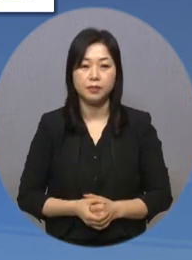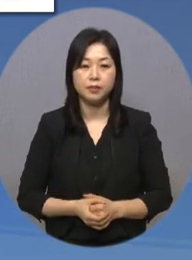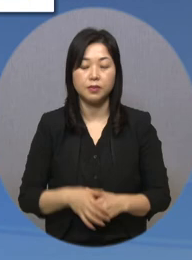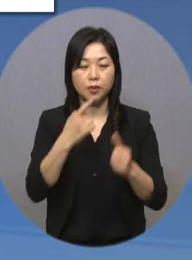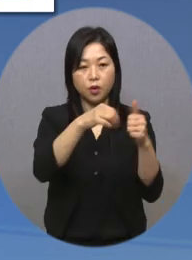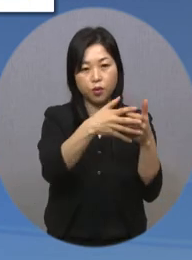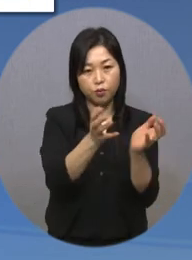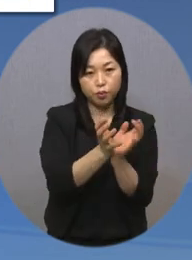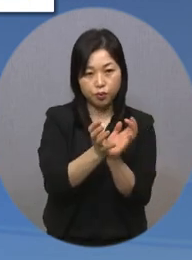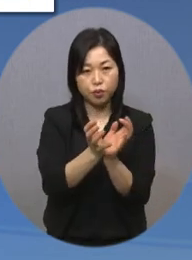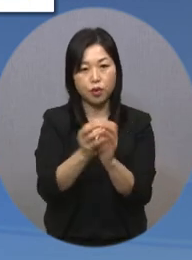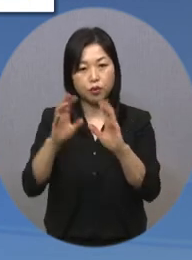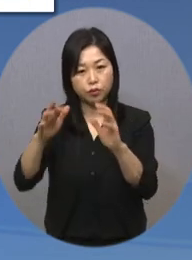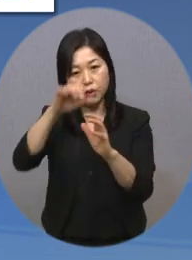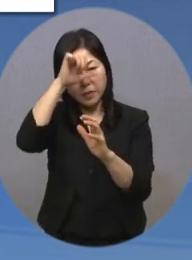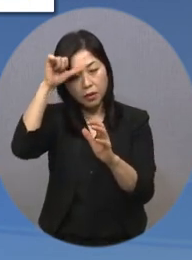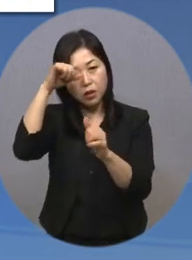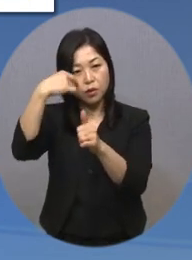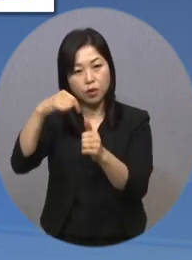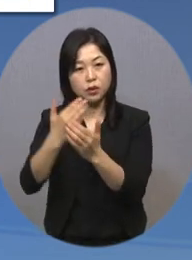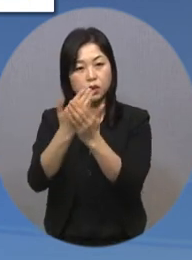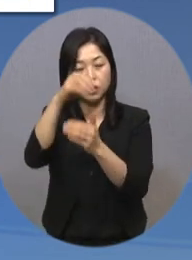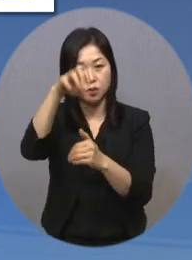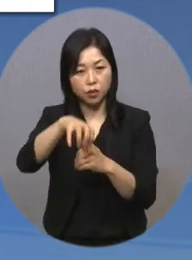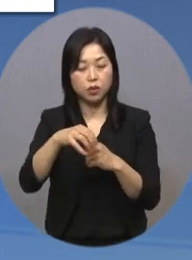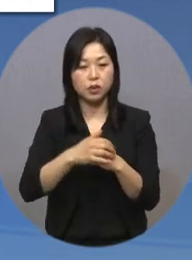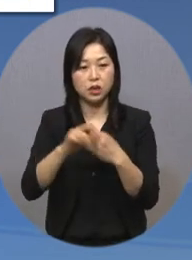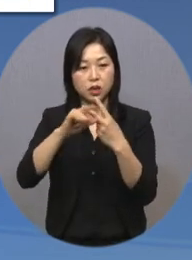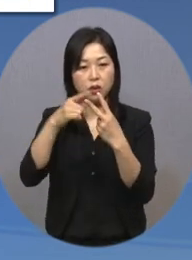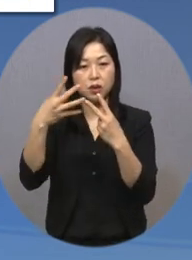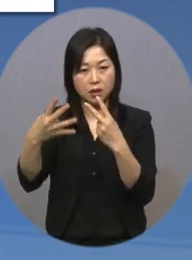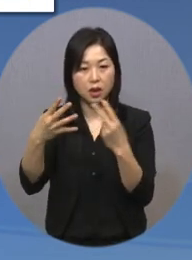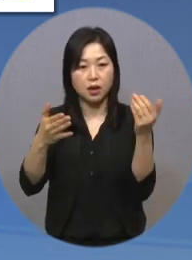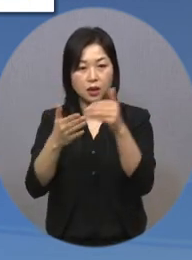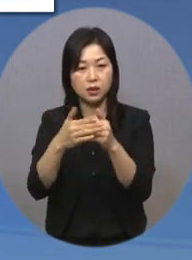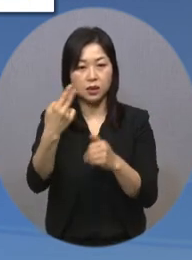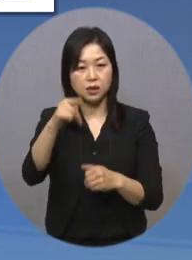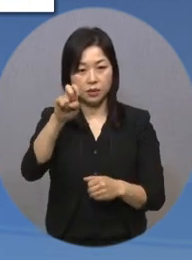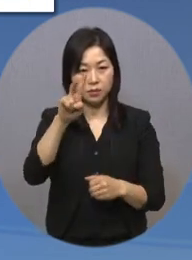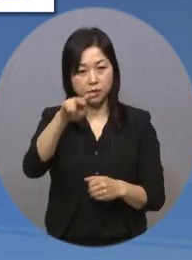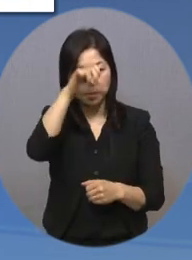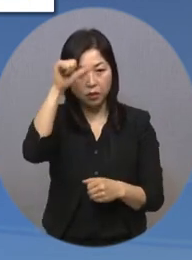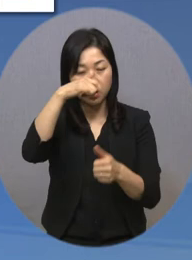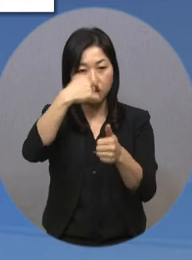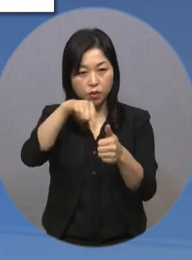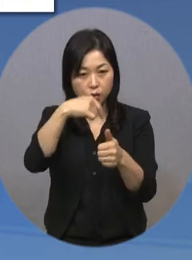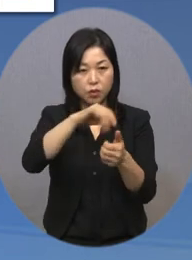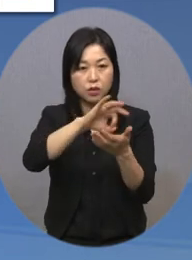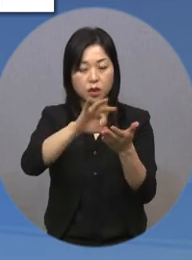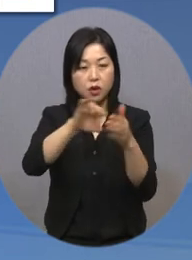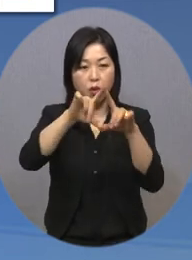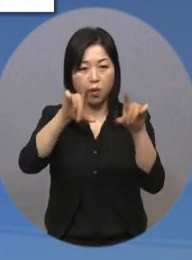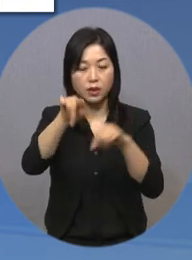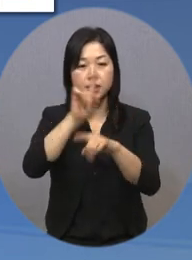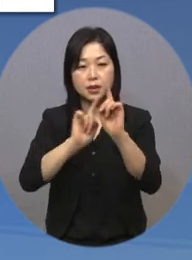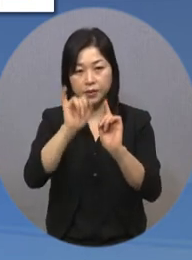교육부와 국가평생교육진흥원이 다음 달 4일까지 2022년 평생교육 이용권 신청을